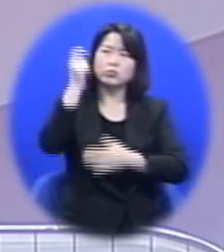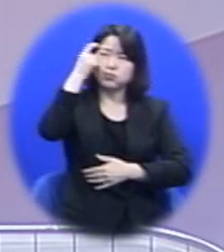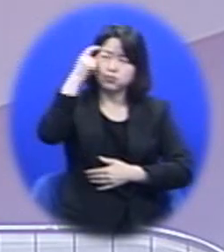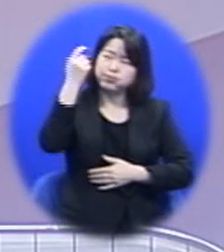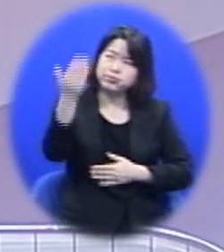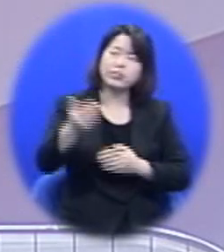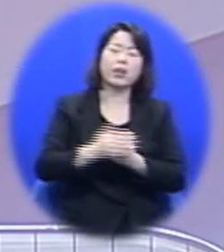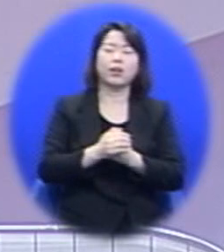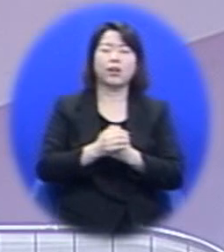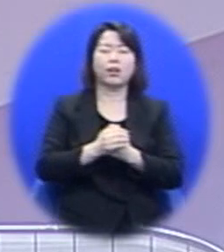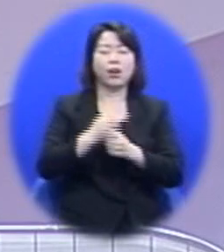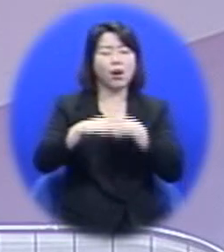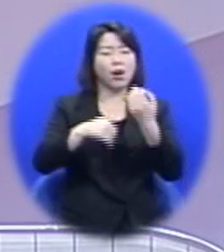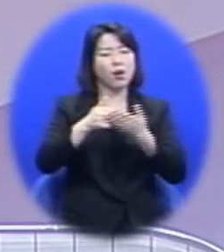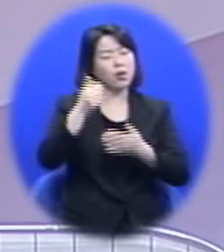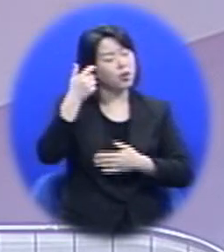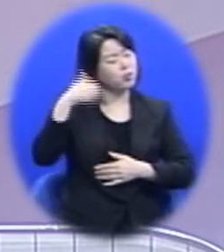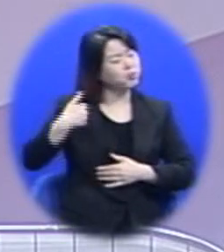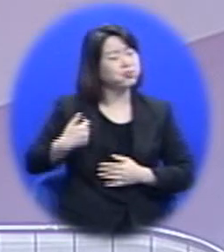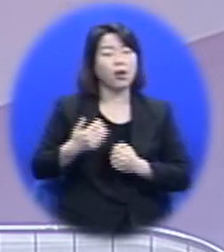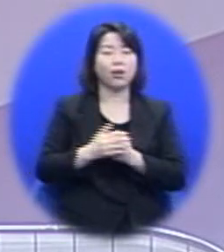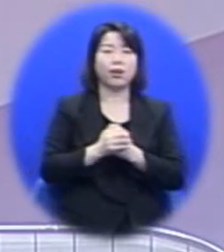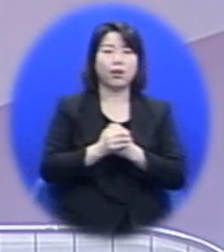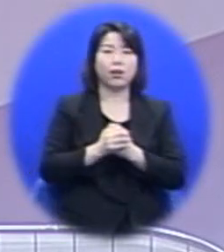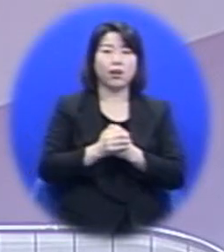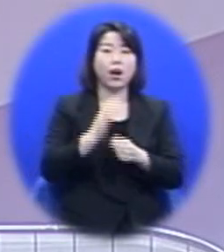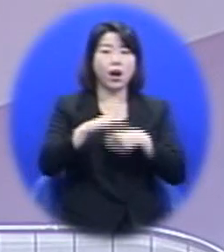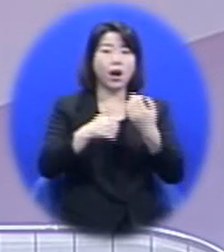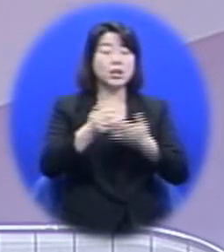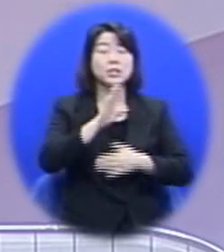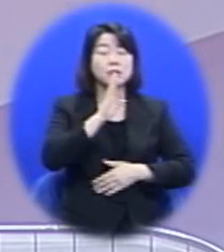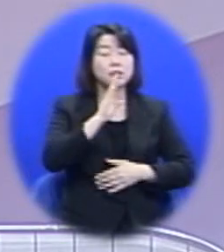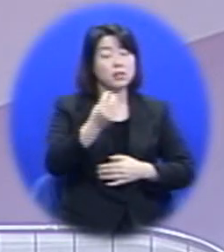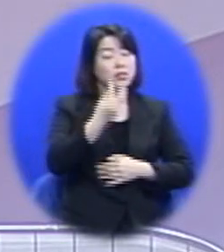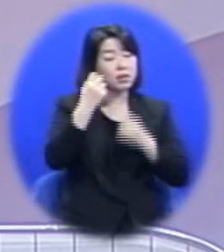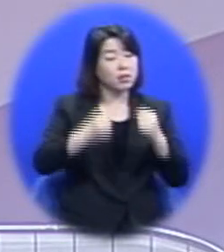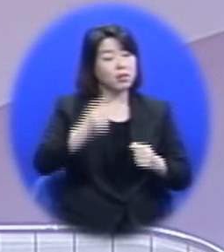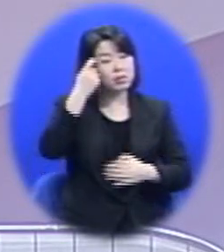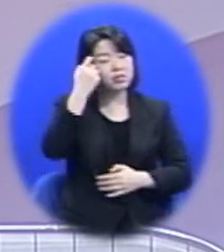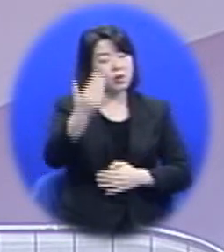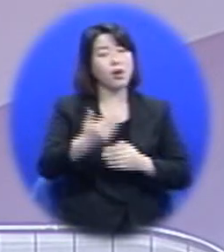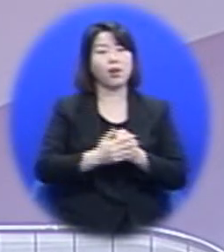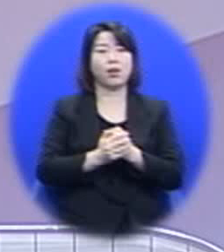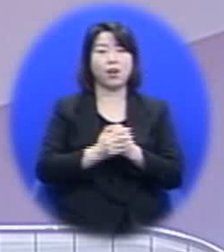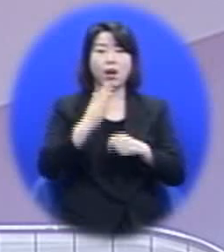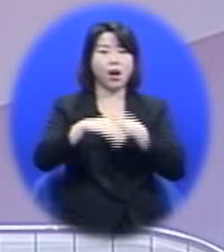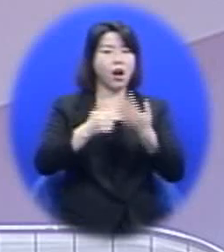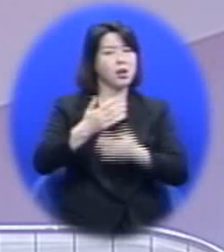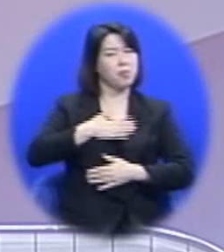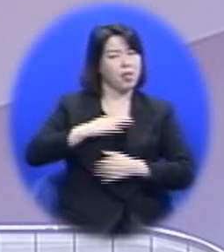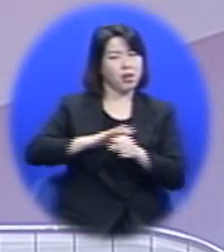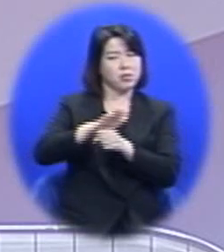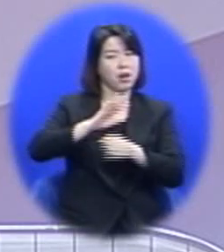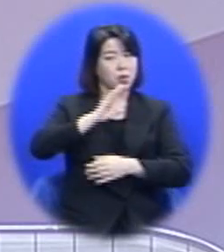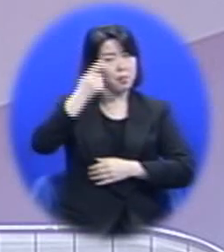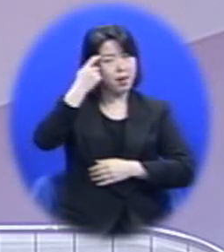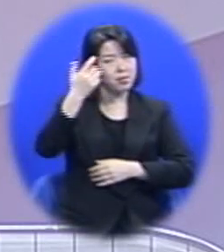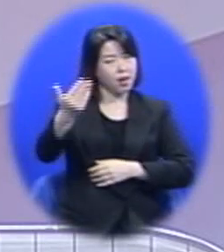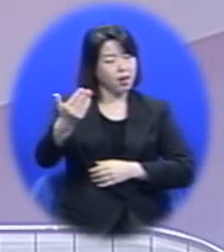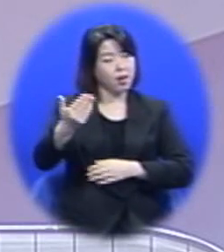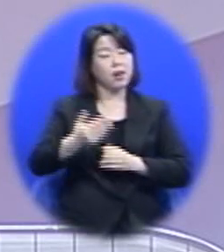이러시는지 몰라. 하나님이 진짜 정말 살아계시는 한 거야? 하나님 나 사랑하시는 거 맞을까?